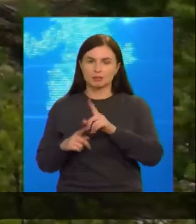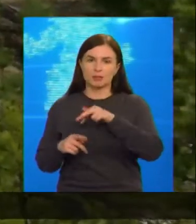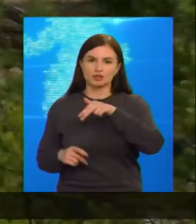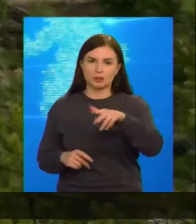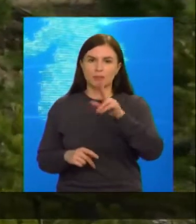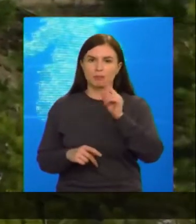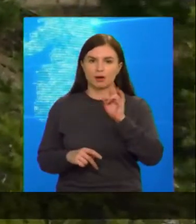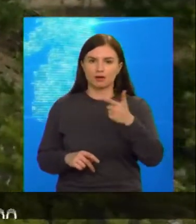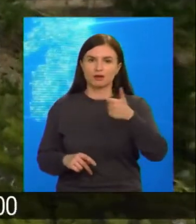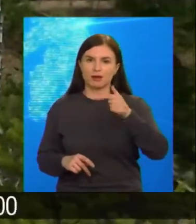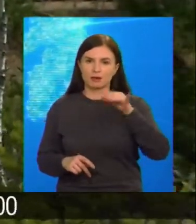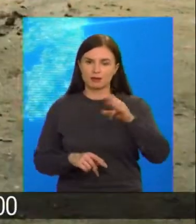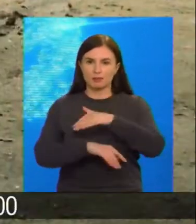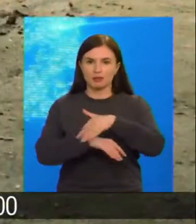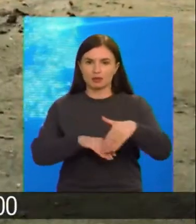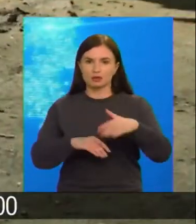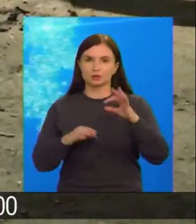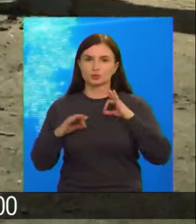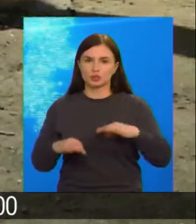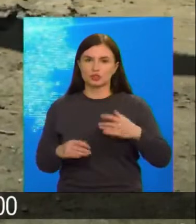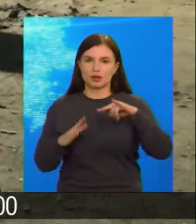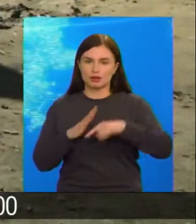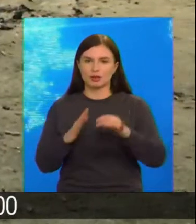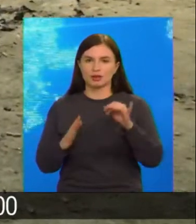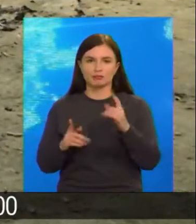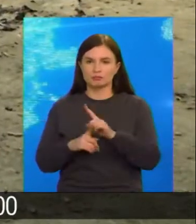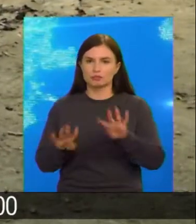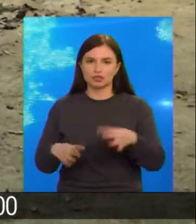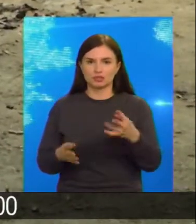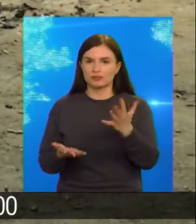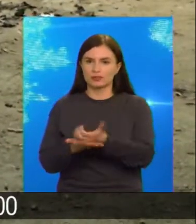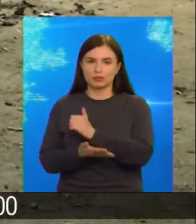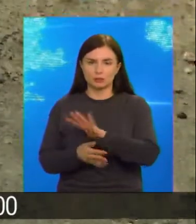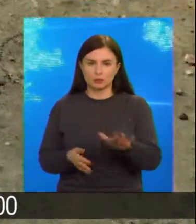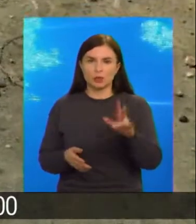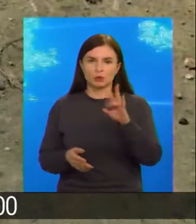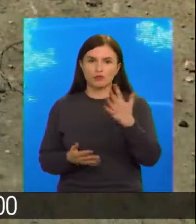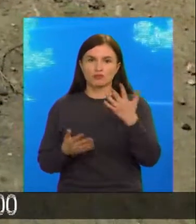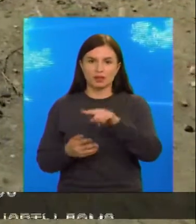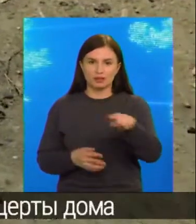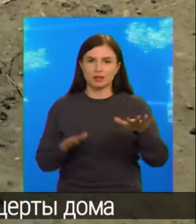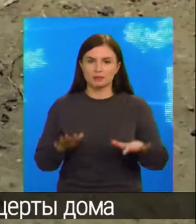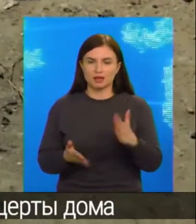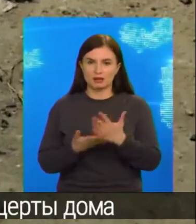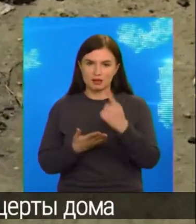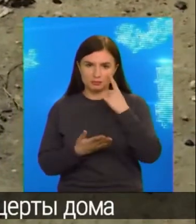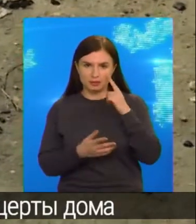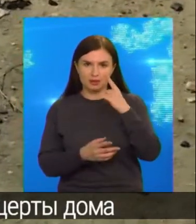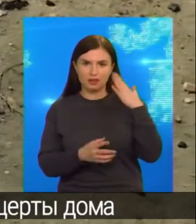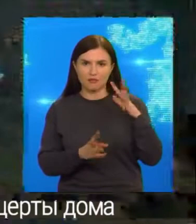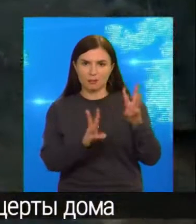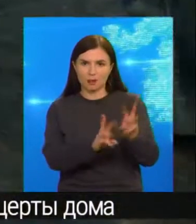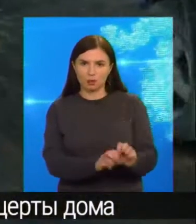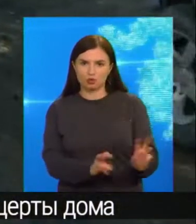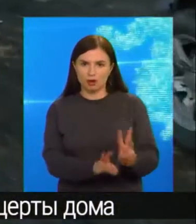берегам студенческого карьера и шершней. Но любители шашлыка так и не обнаружили. Правда, в некоторых местах есть следы недавно потушенного огня.